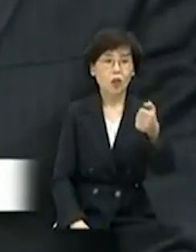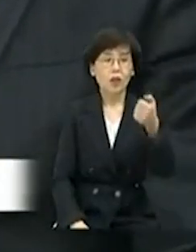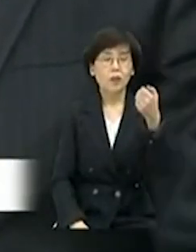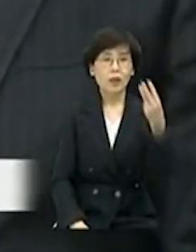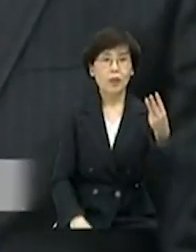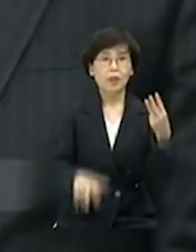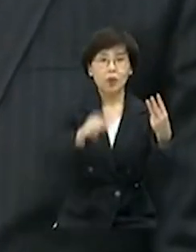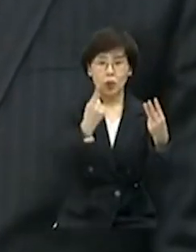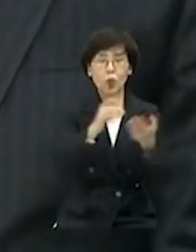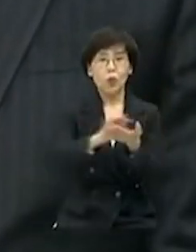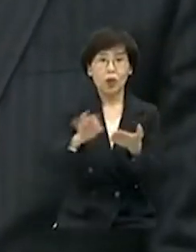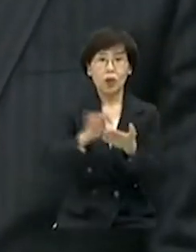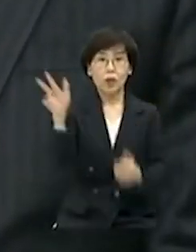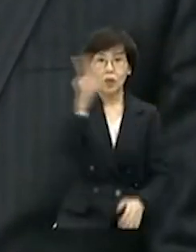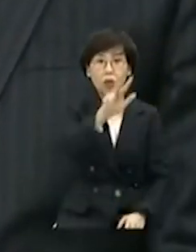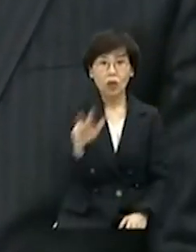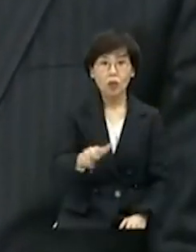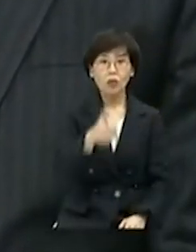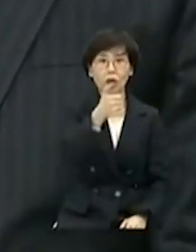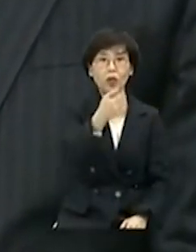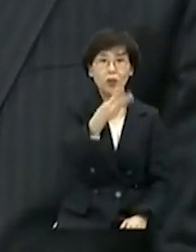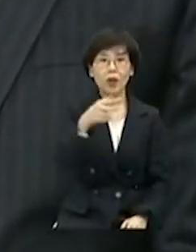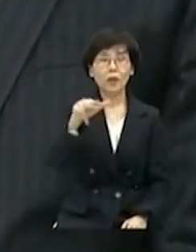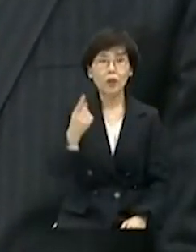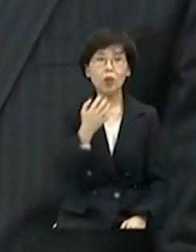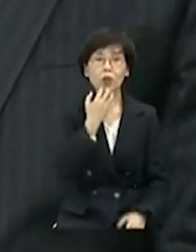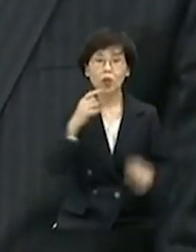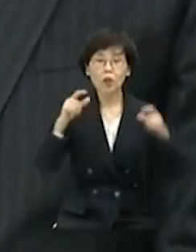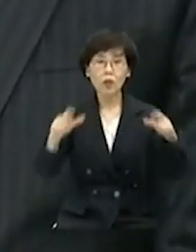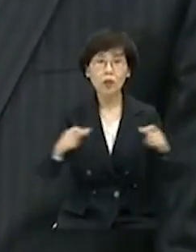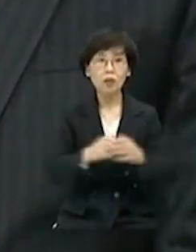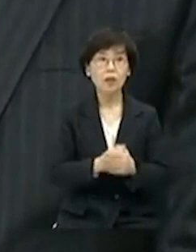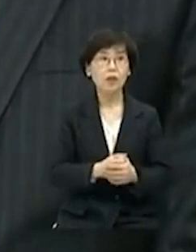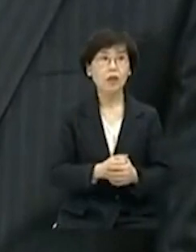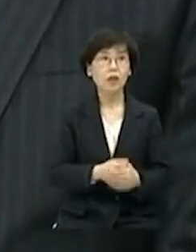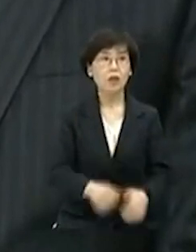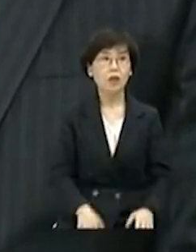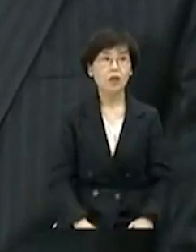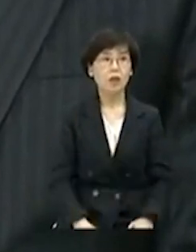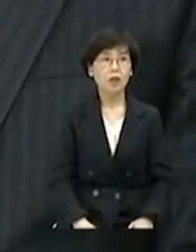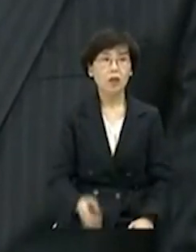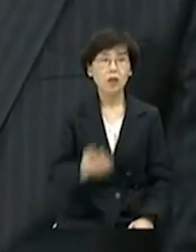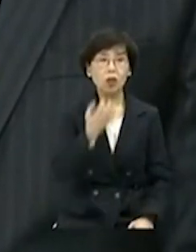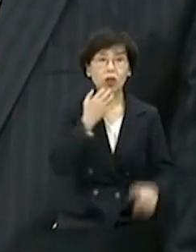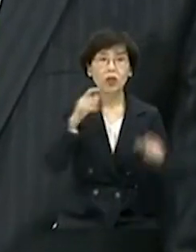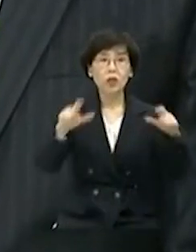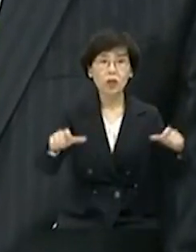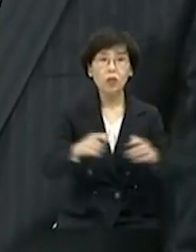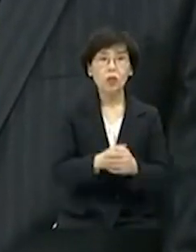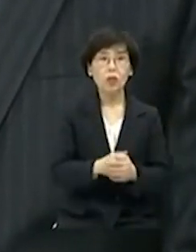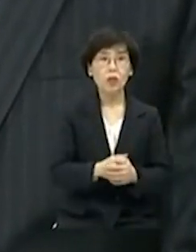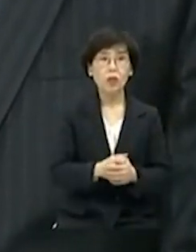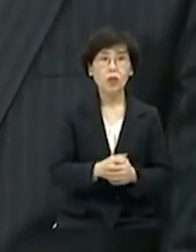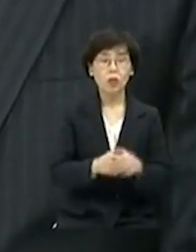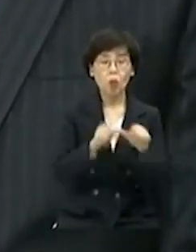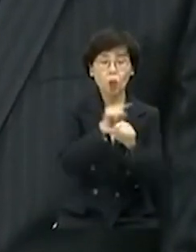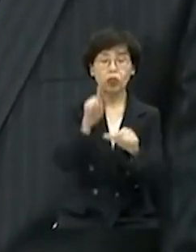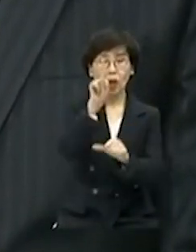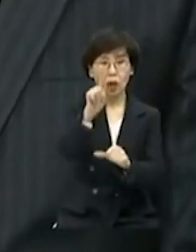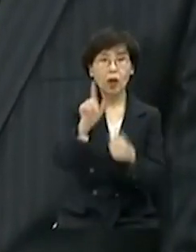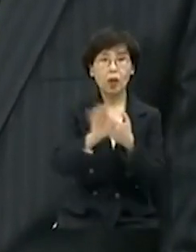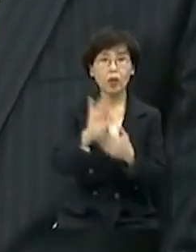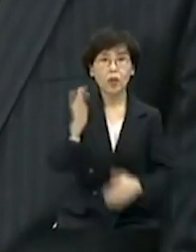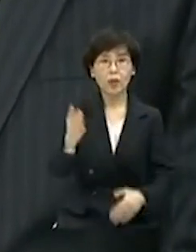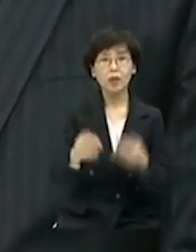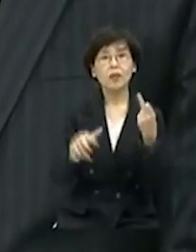53조 드는 걸로 나와 있습니다. 전국이 53조고요. 서울은 네. 전국이 그렇죠. 53조입니다. 그렇죠. 서울은 뭐 한 5분의 1 잡으면 예,